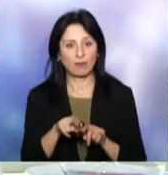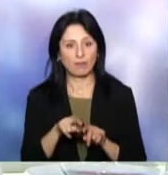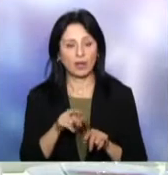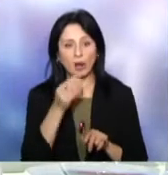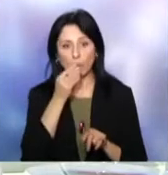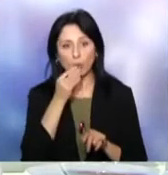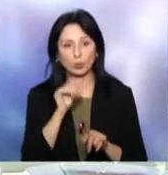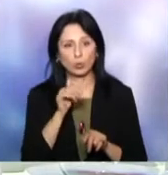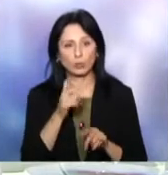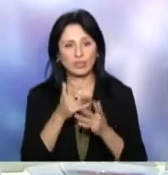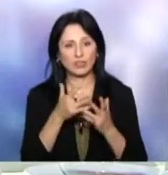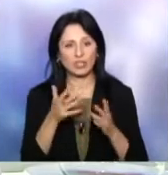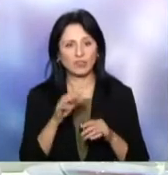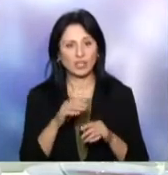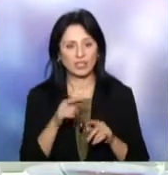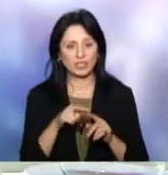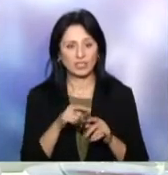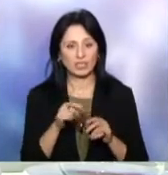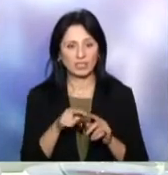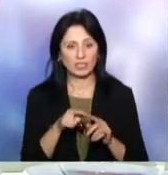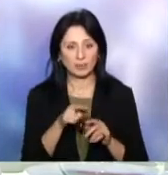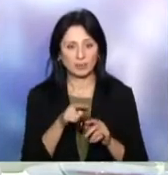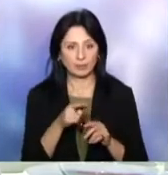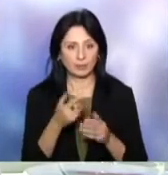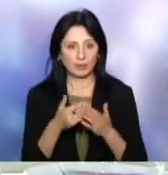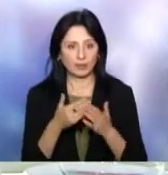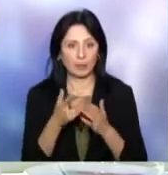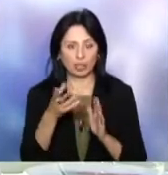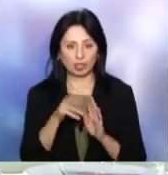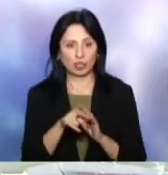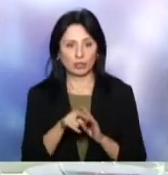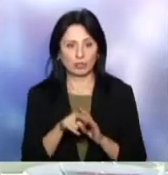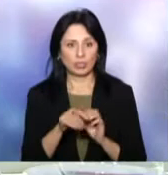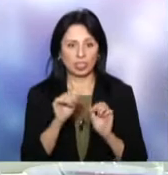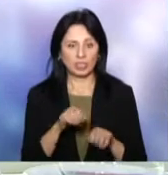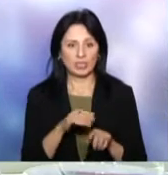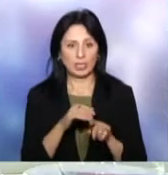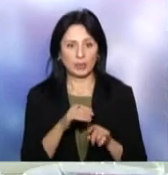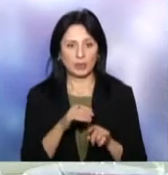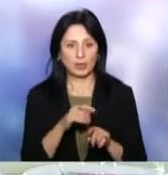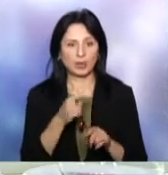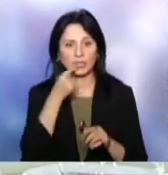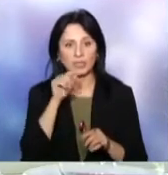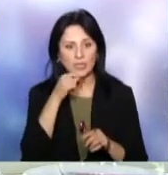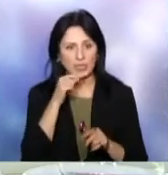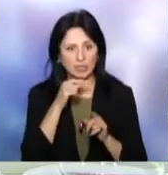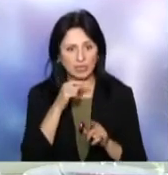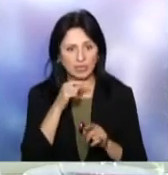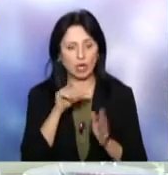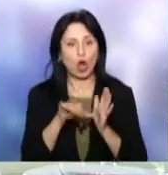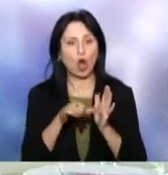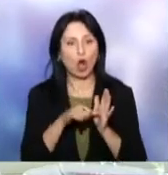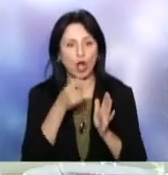როგორიც არის სხვადასხვა სახის გამომშრალი თესლი, მათ შორის ეს შეიძლება იყოს მზესუმზირის თესლი, გოგრის